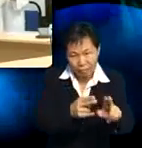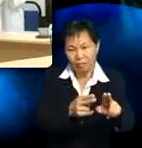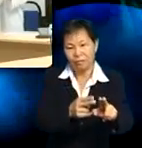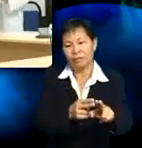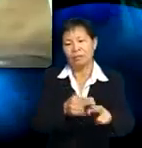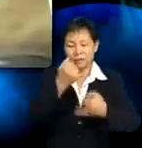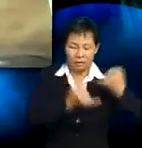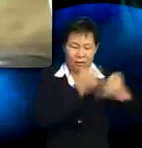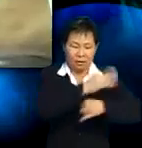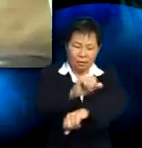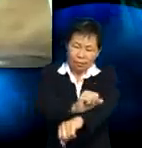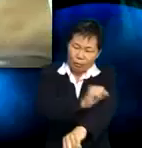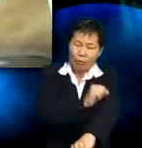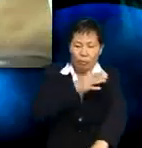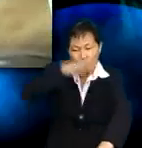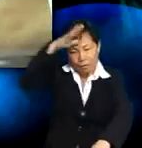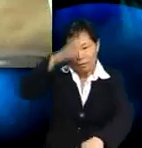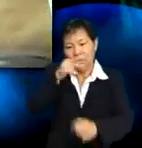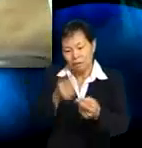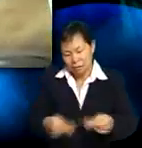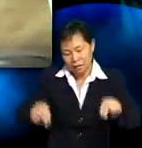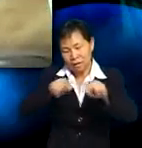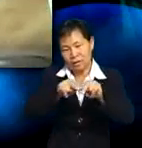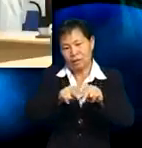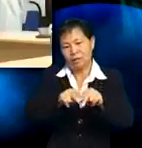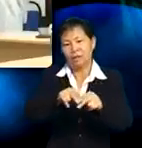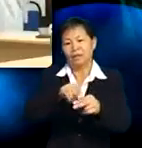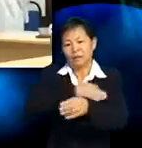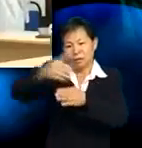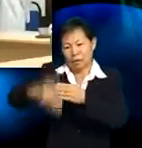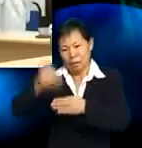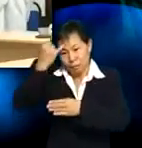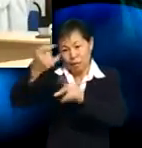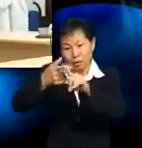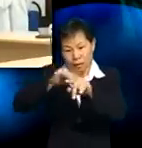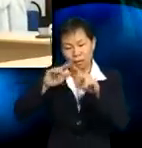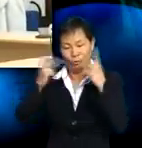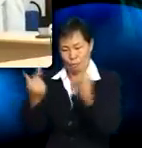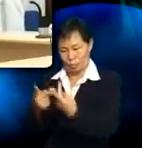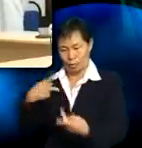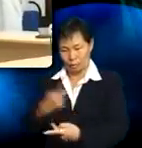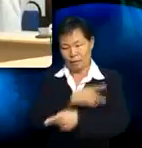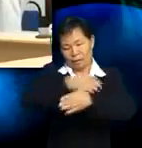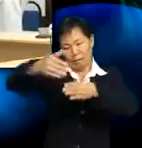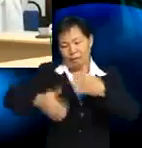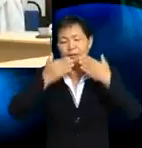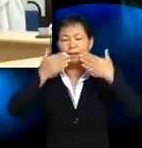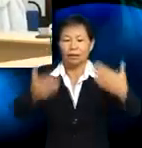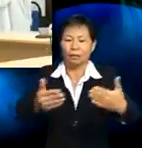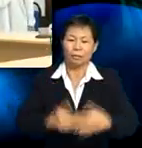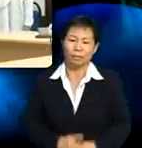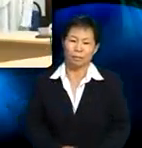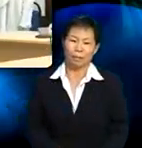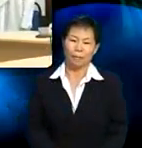dihormati jasa dan pengubanan mereka tidak ternilai desainnya demikian setelah pandangan daripada kumpulan kami sekian terima